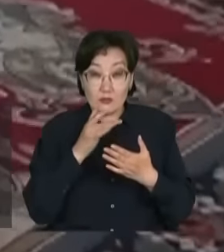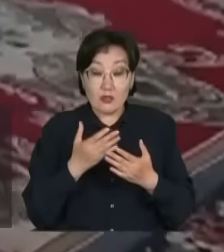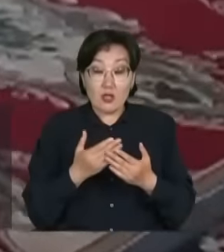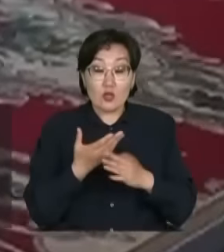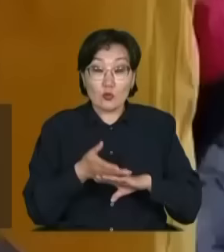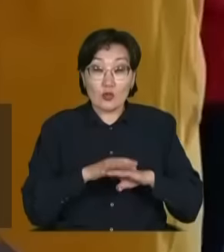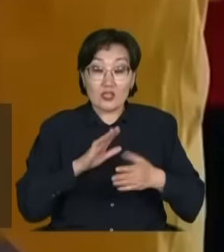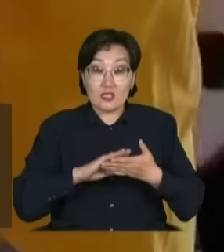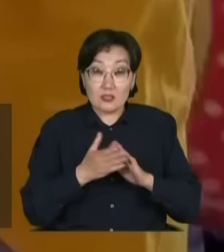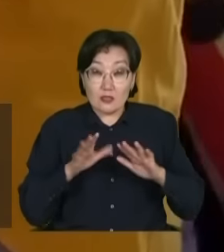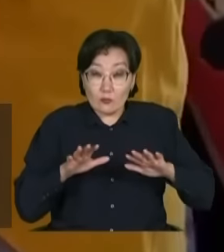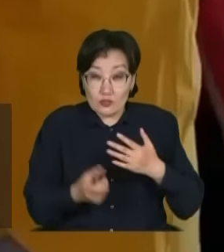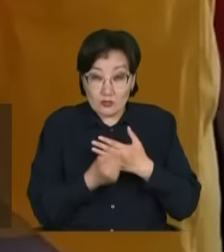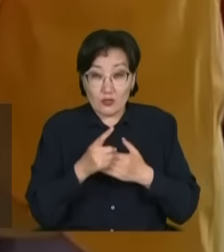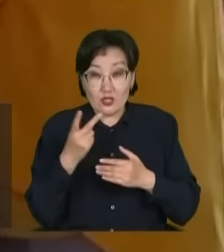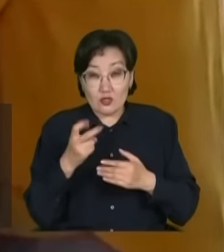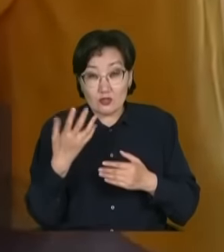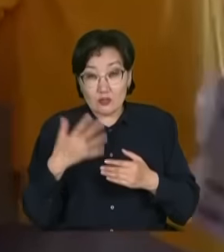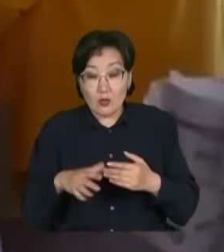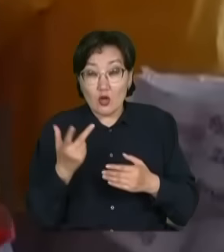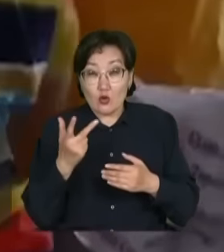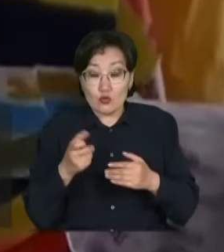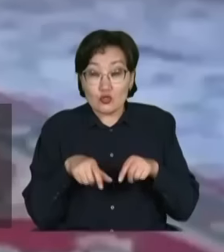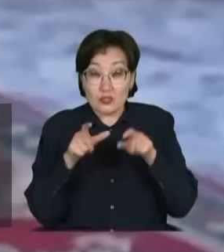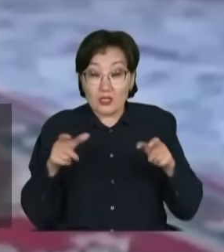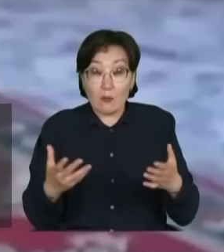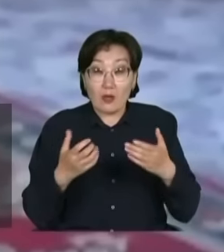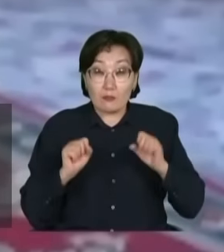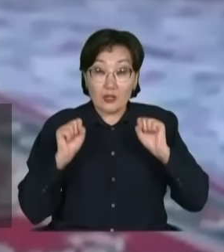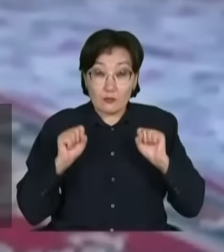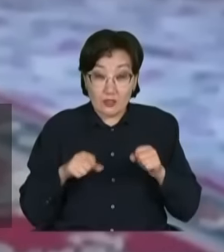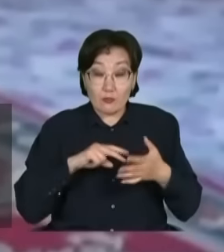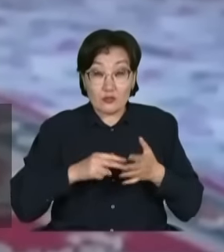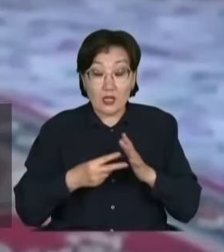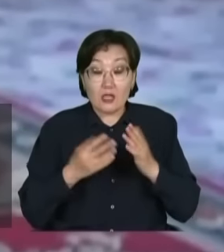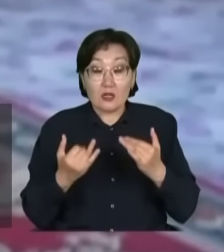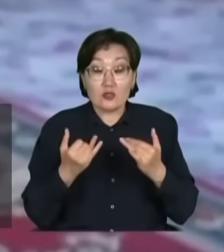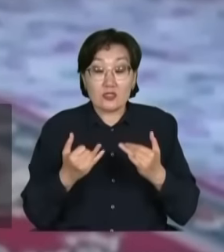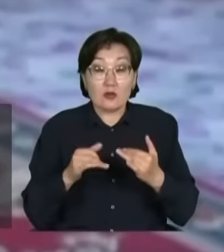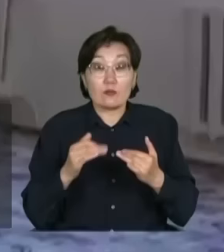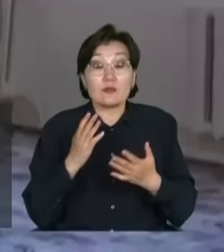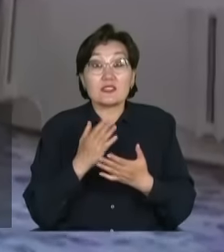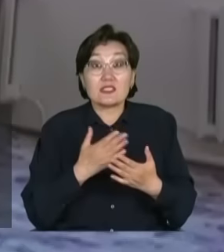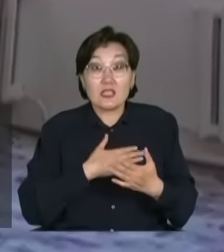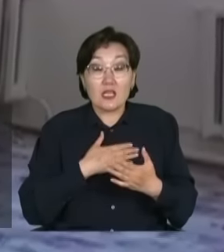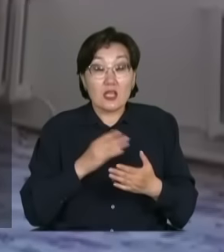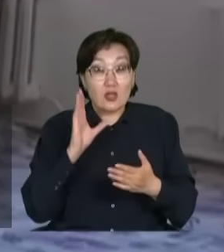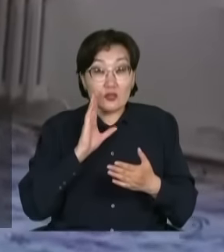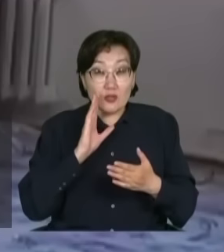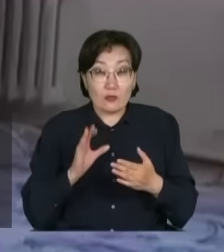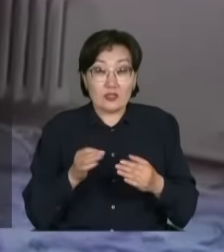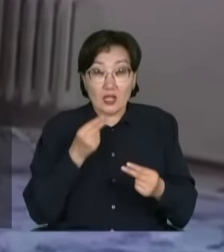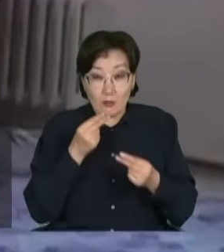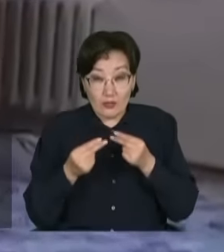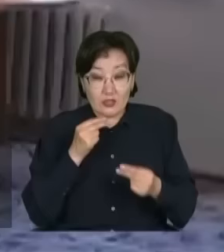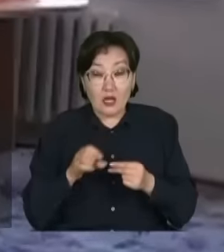жағдай болған жағдайда шамамен 250-300 адам қабылдаймыз деп отырмыз. Қазір біздің қорымызда су, артық тамақтар,